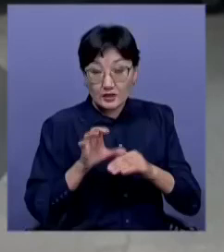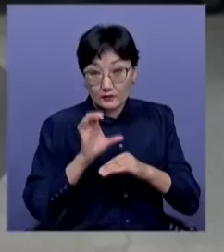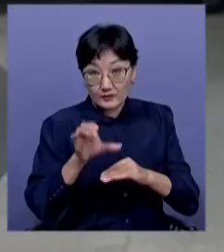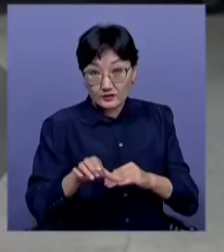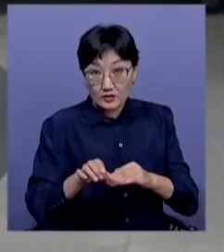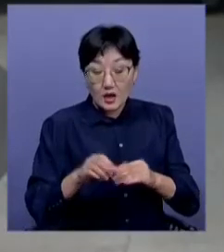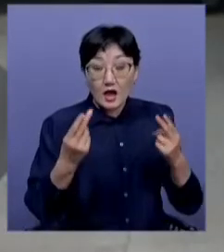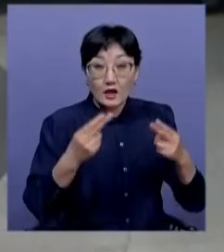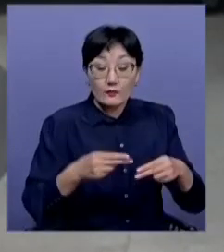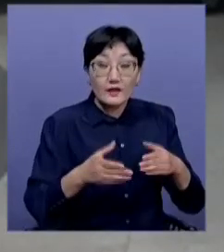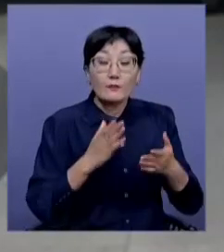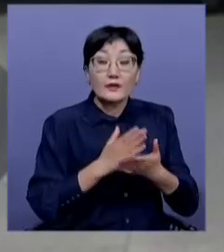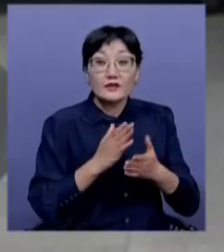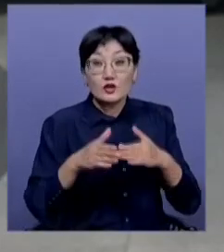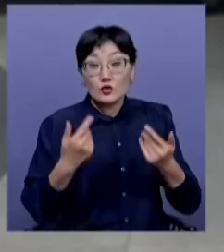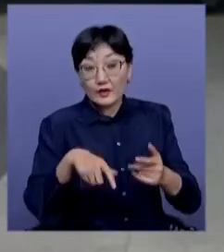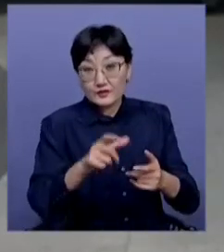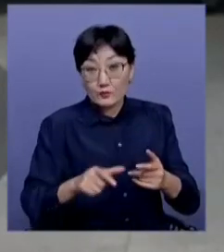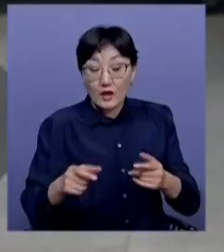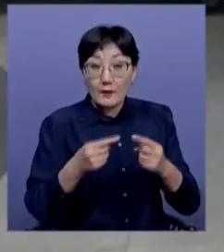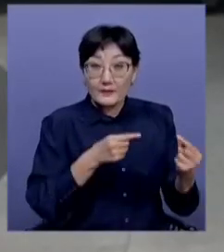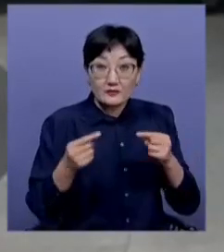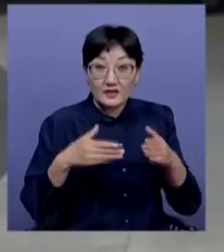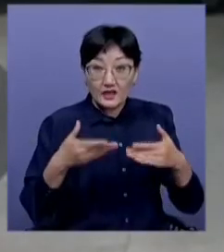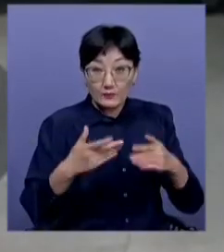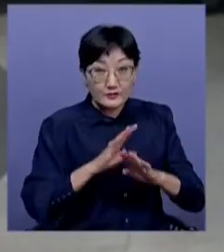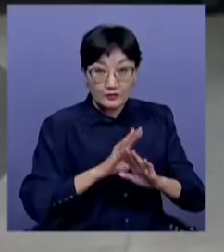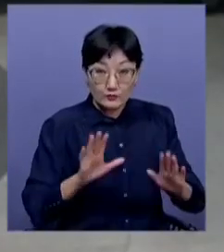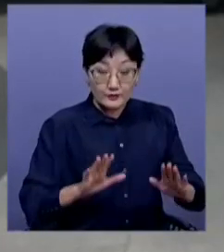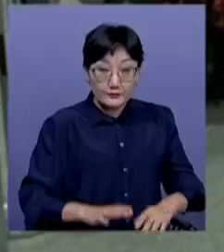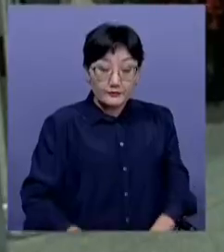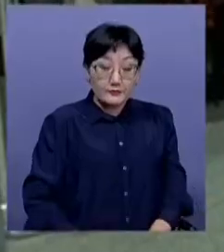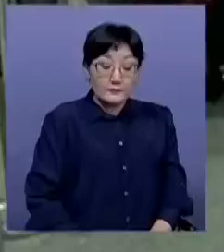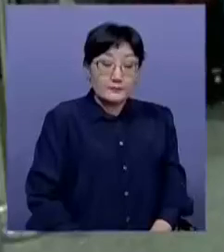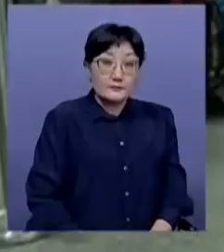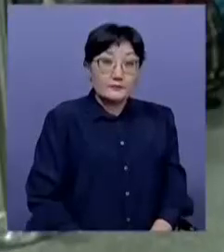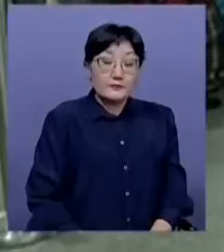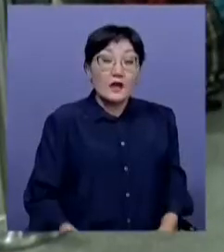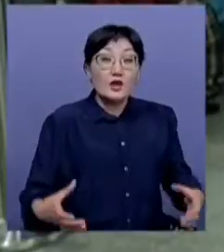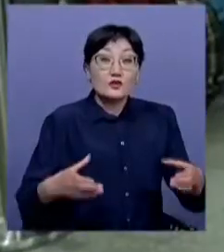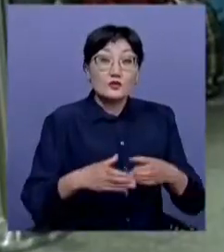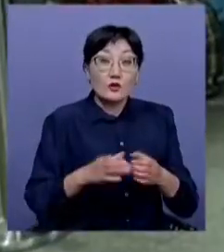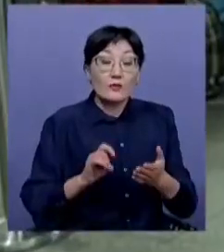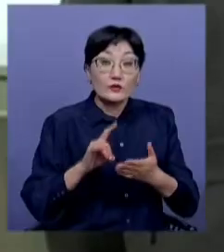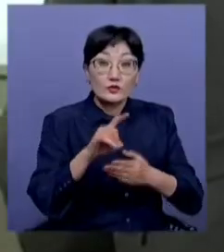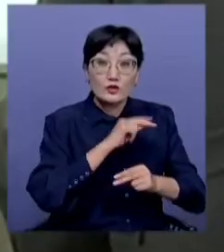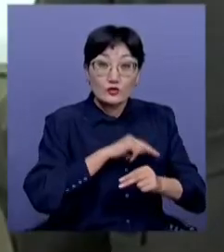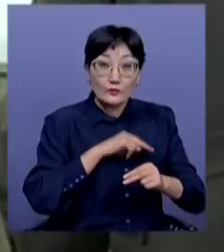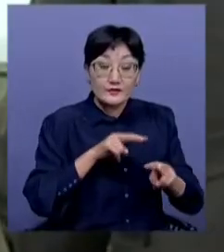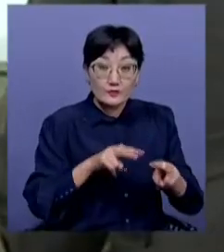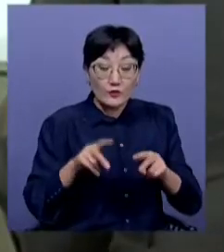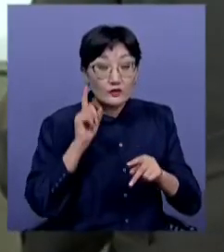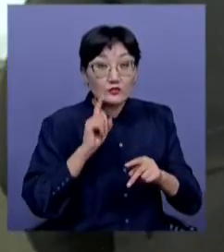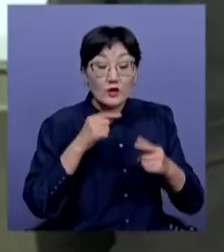яғни анықтамасы барлар мен жоқ азаматтар бір-бірімен қарым-қатынасқа түспейді. Ал топтың әуежай жұмысын бақылауына